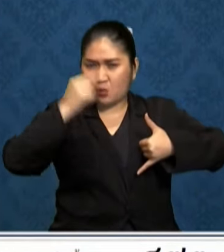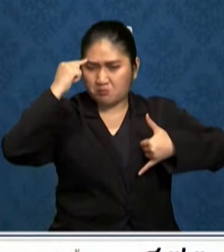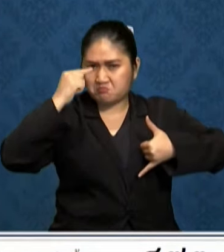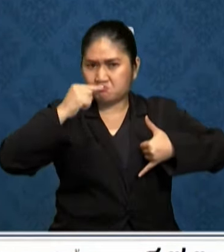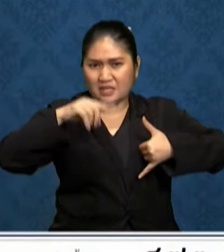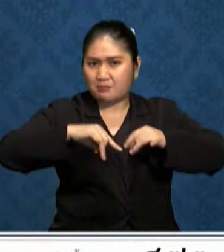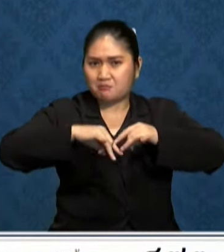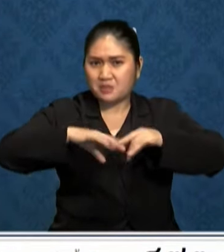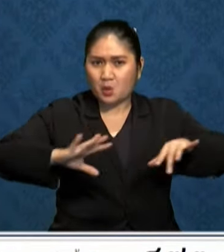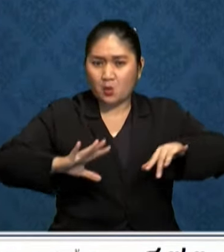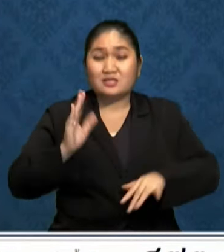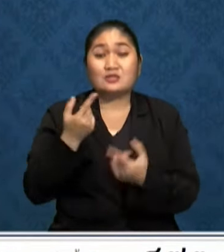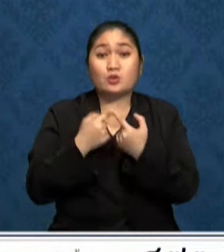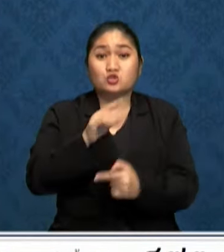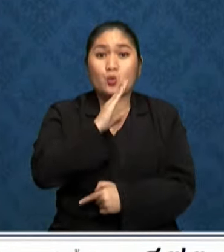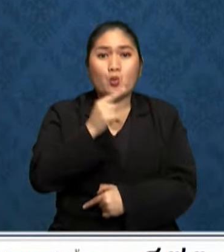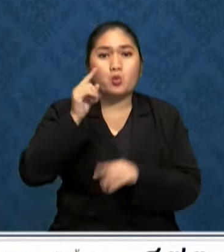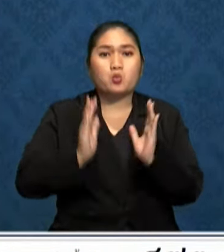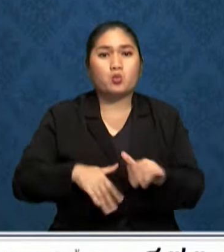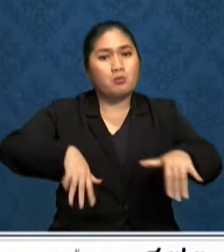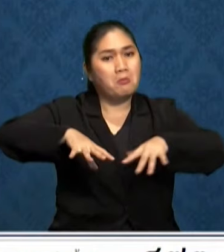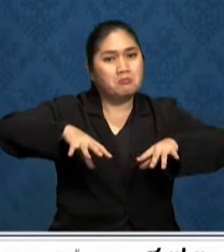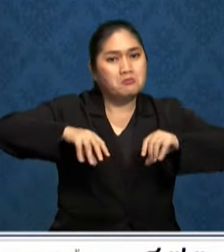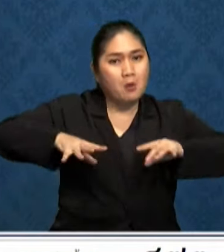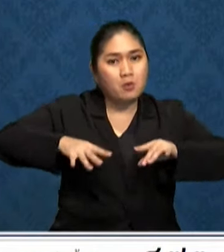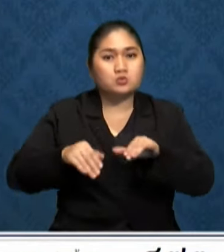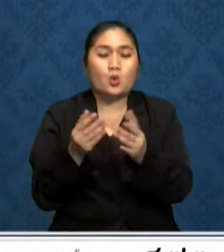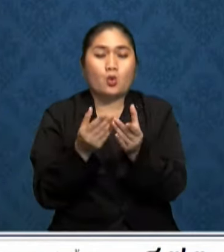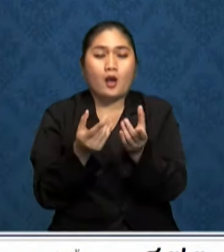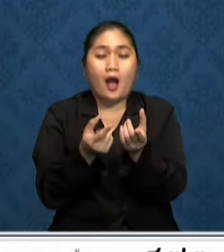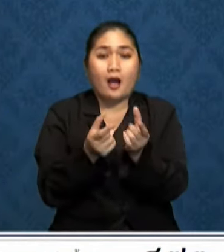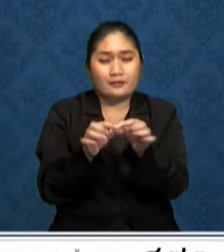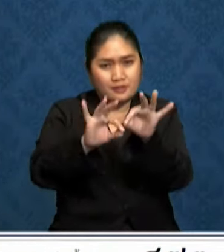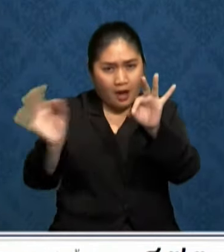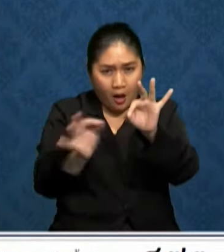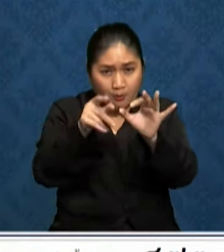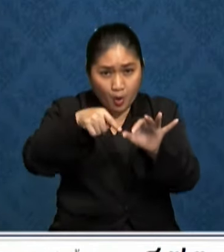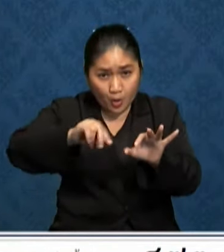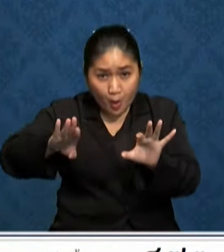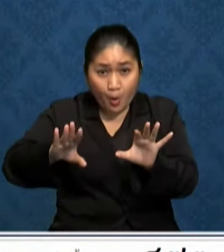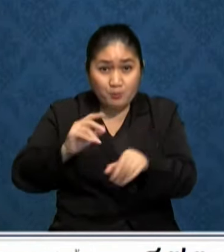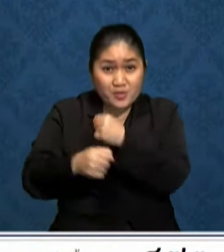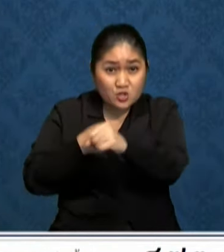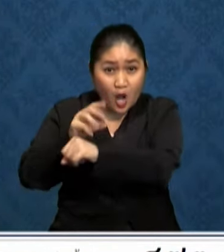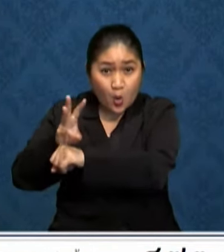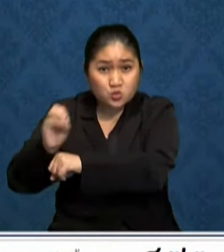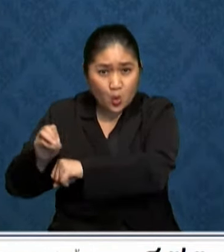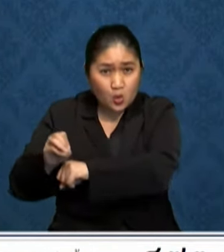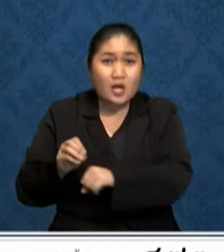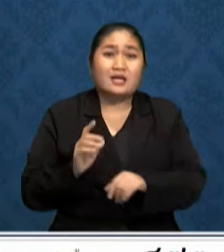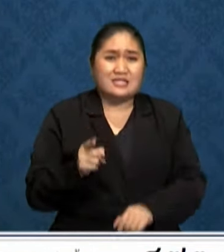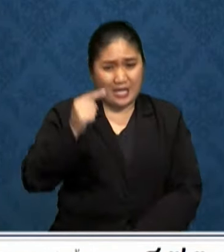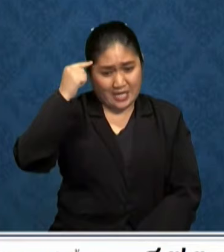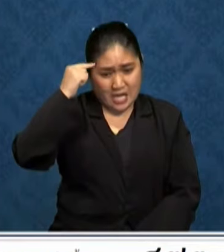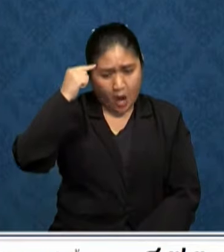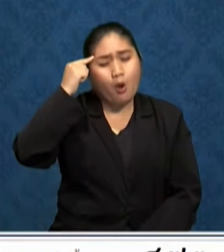Double Majority ประชาชนทไม่เหนด้วยกับรางอม 60ซเรากเห็กอยู่วามีอยางน้อย 10.6 ล้านคนนั้นเขาก็ยอมรู้ดีคร